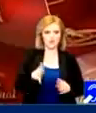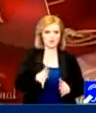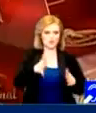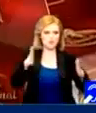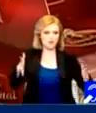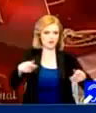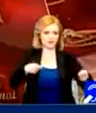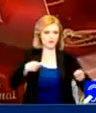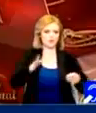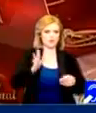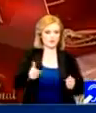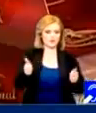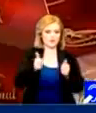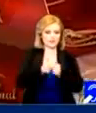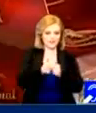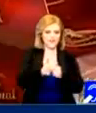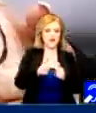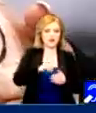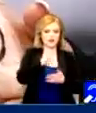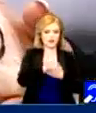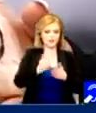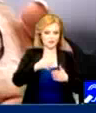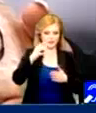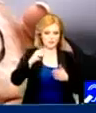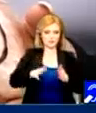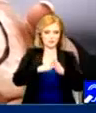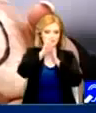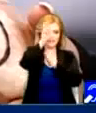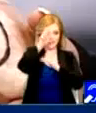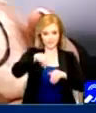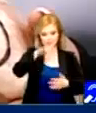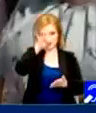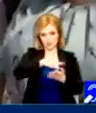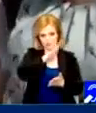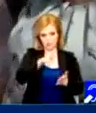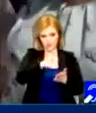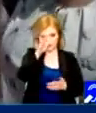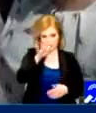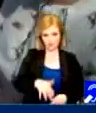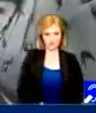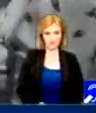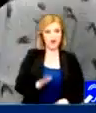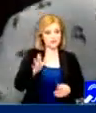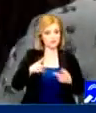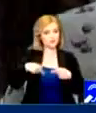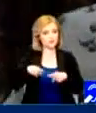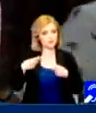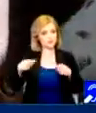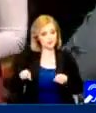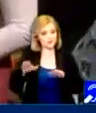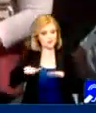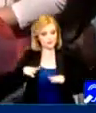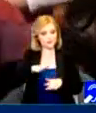fi amenajat în scoarul Catedralei Mitropolitane Nașterea Domnului. Iarmăroacele tematice vor fi organizate și în alte sectoare. În centru vor